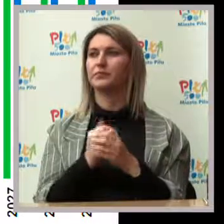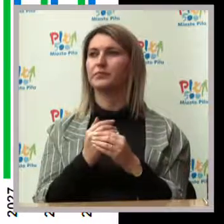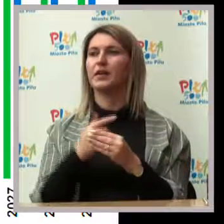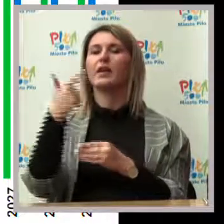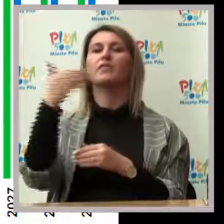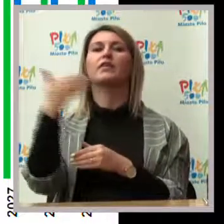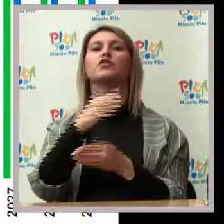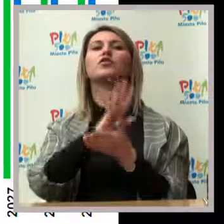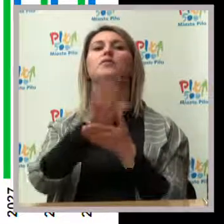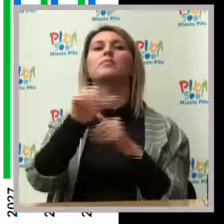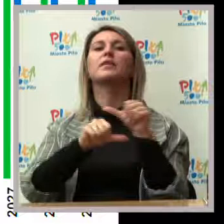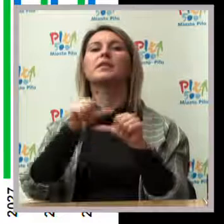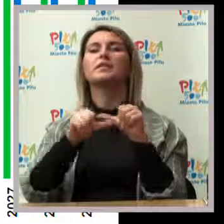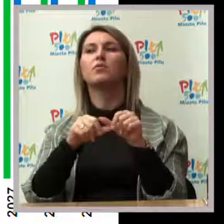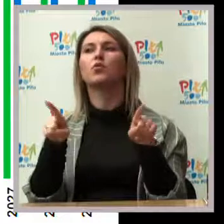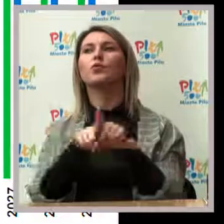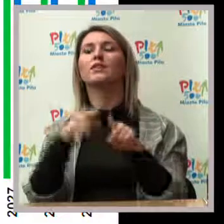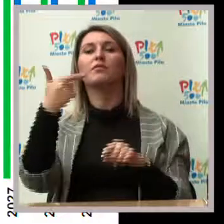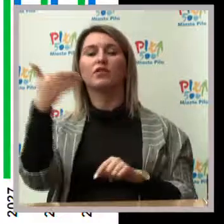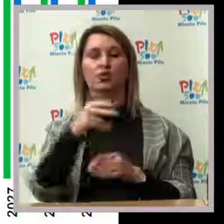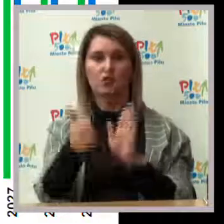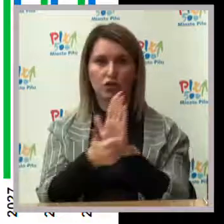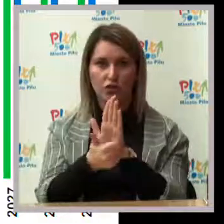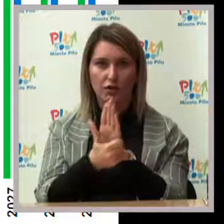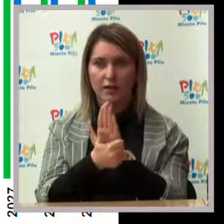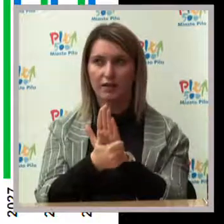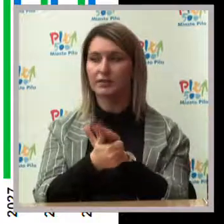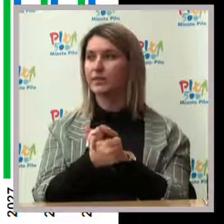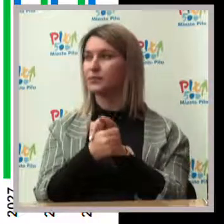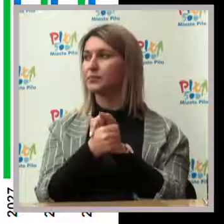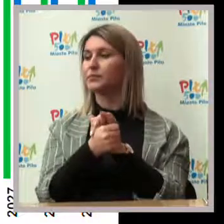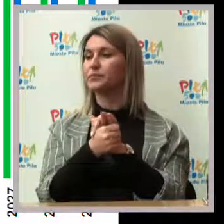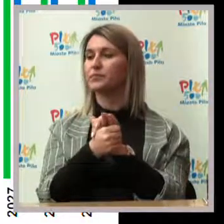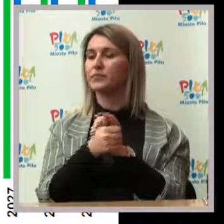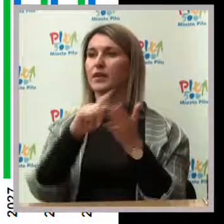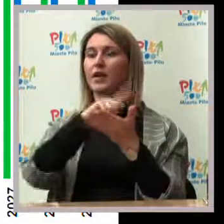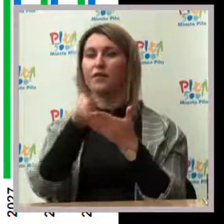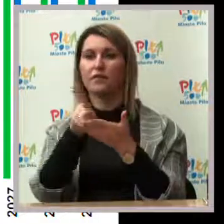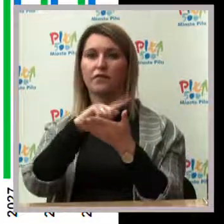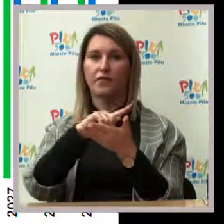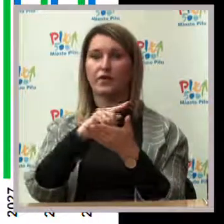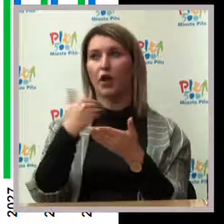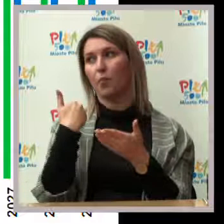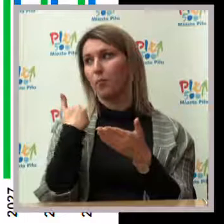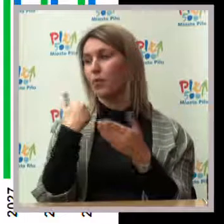roku 2015 i w roku 2016 wypracowany wynik budżetowy był